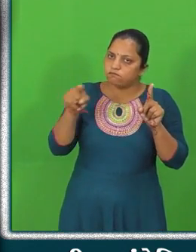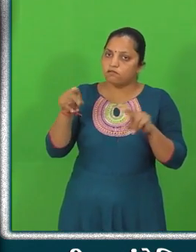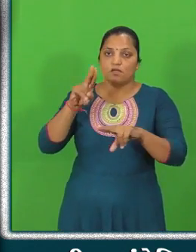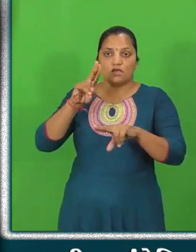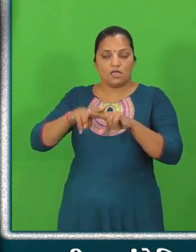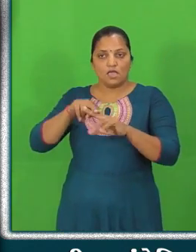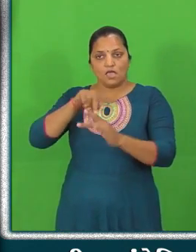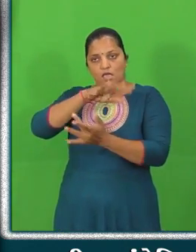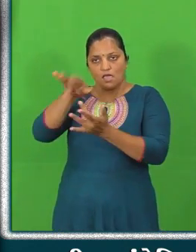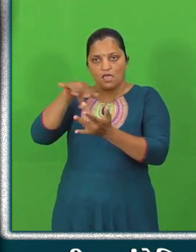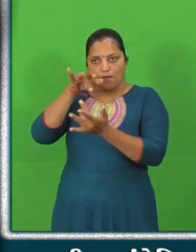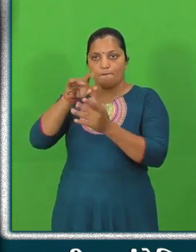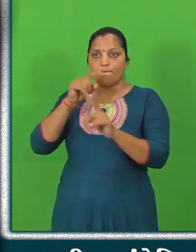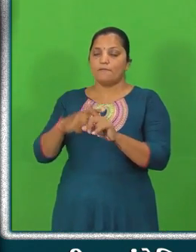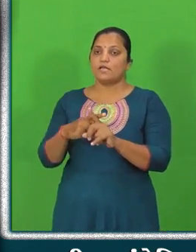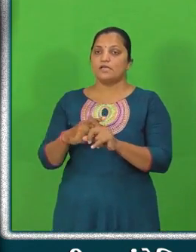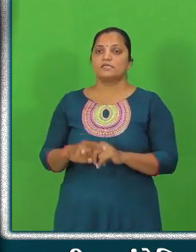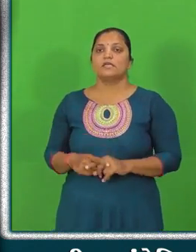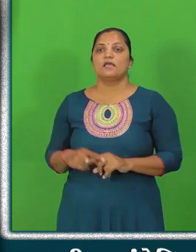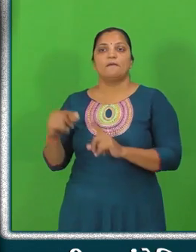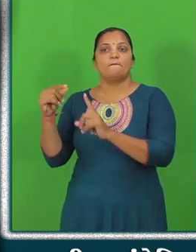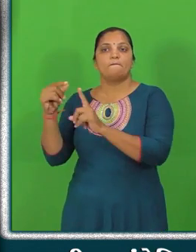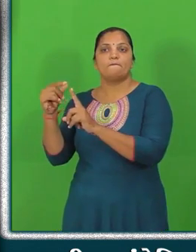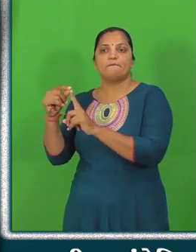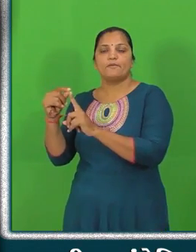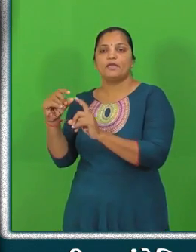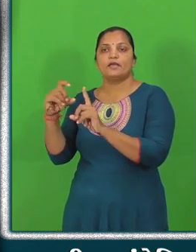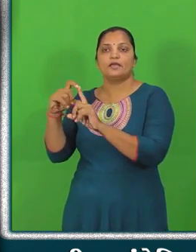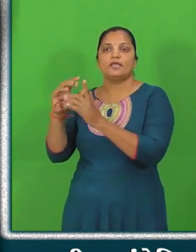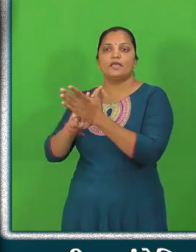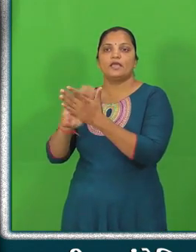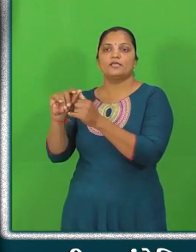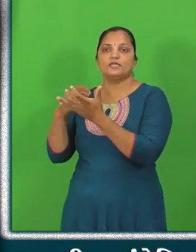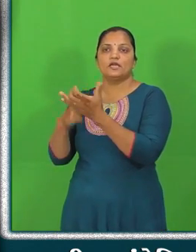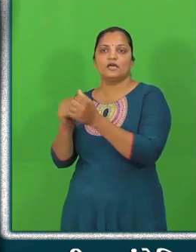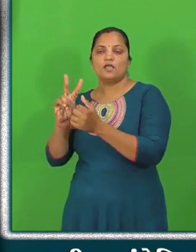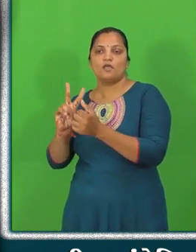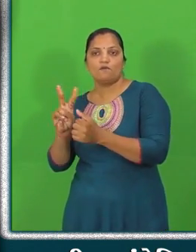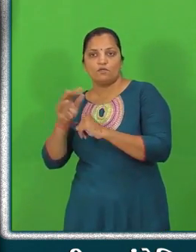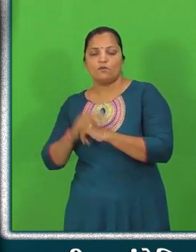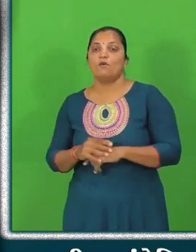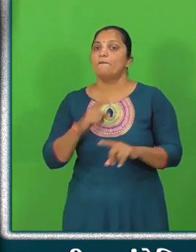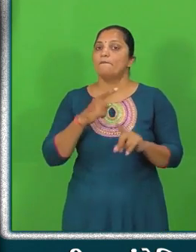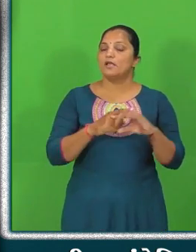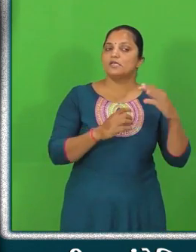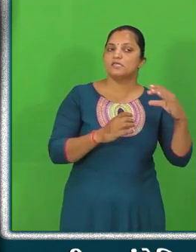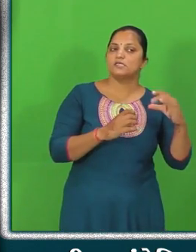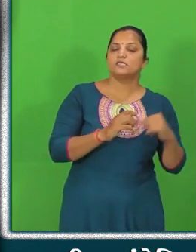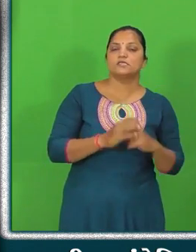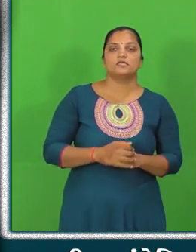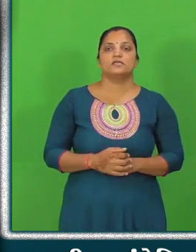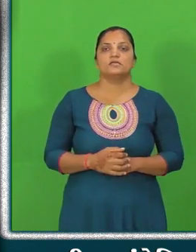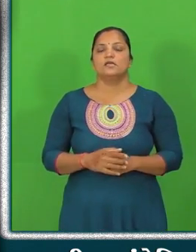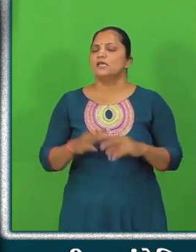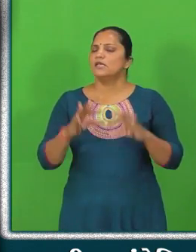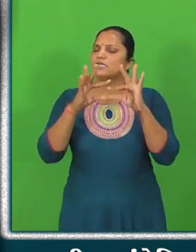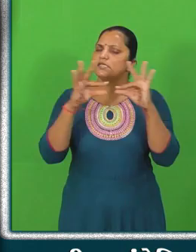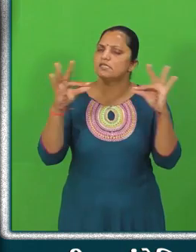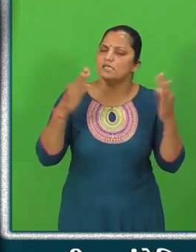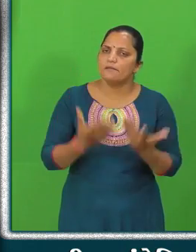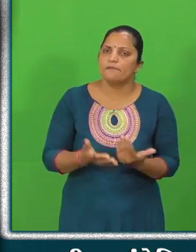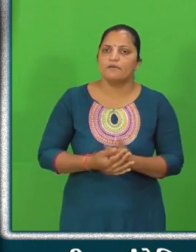एनु मुख्य केन्द्र एफ छे, आ आपणो ध्रुव पी छे अने आपणो सी छे। सिंपल,